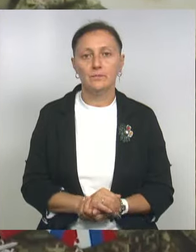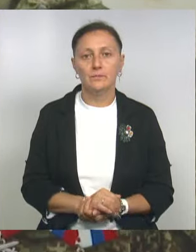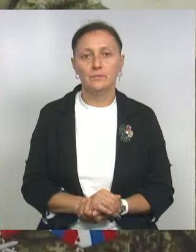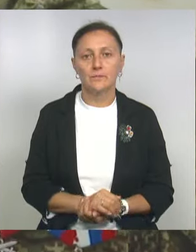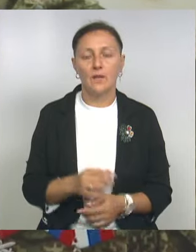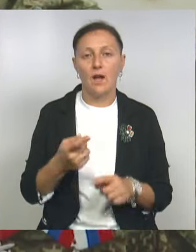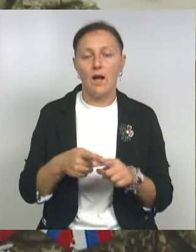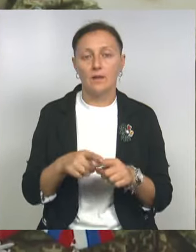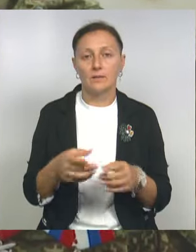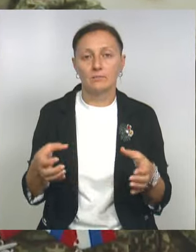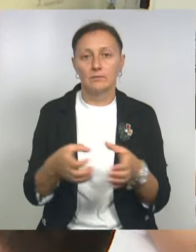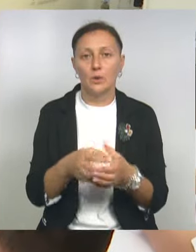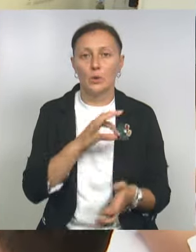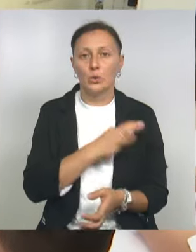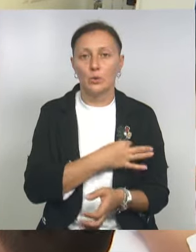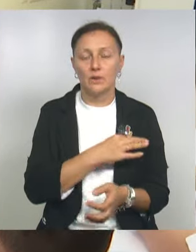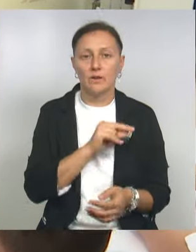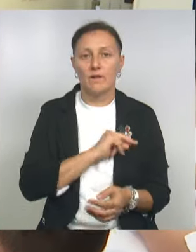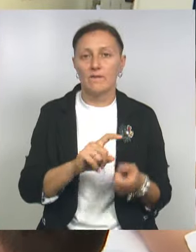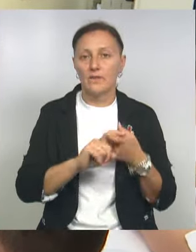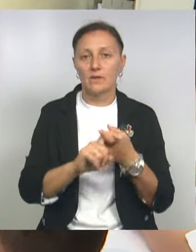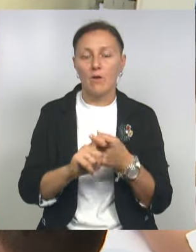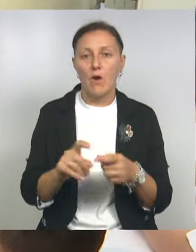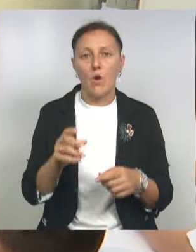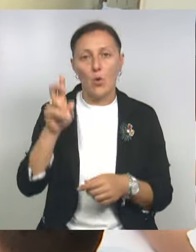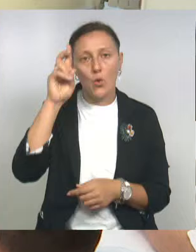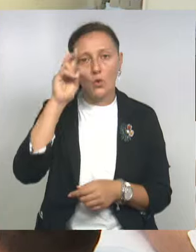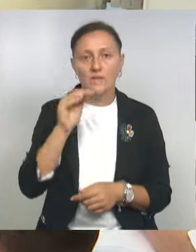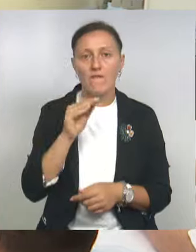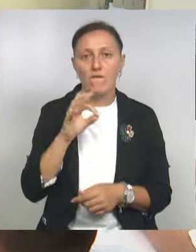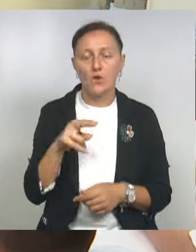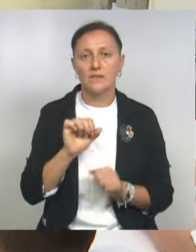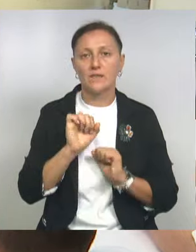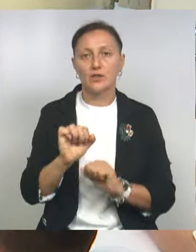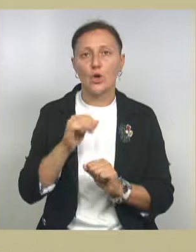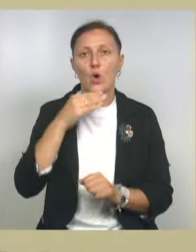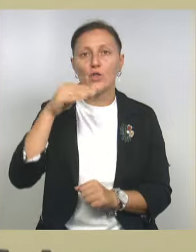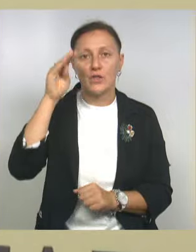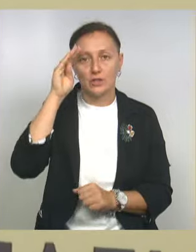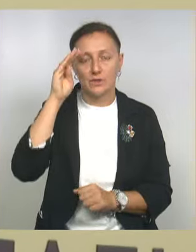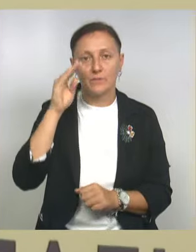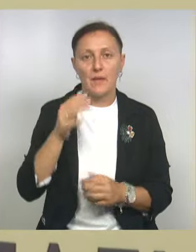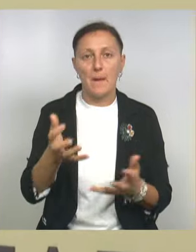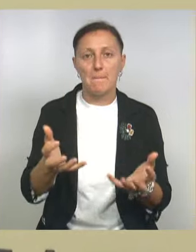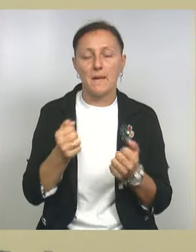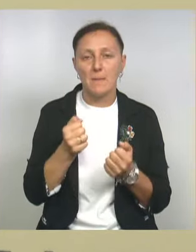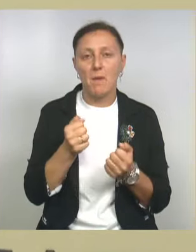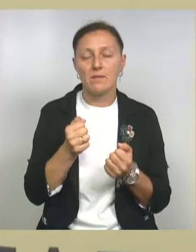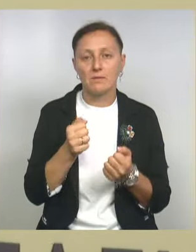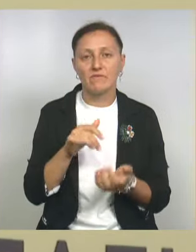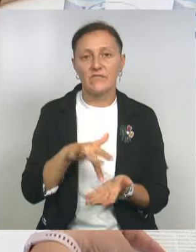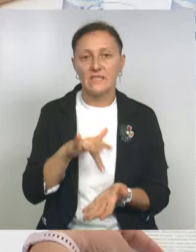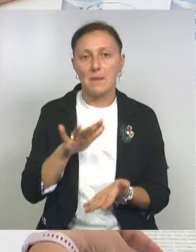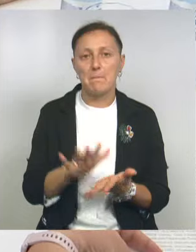ассоциация юристов взаимодействует с белгородским отделением госфонда защитники отечества принимать в центре бесплатной юридической